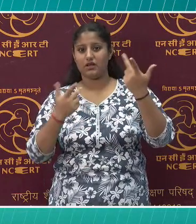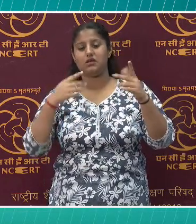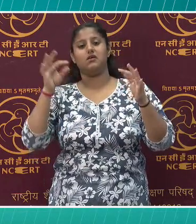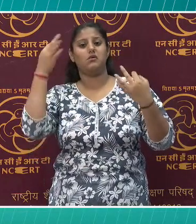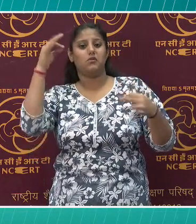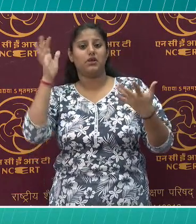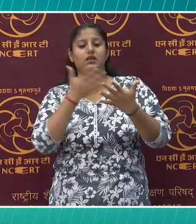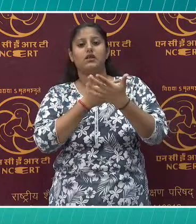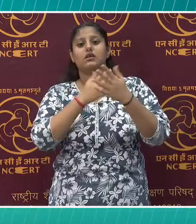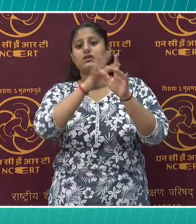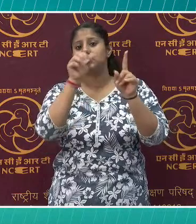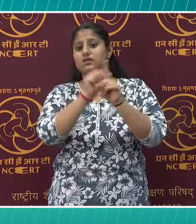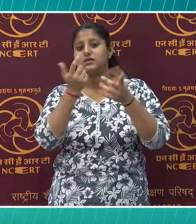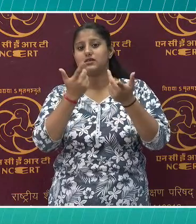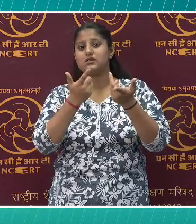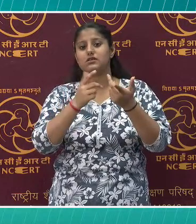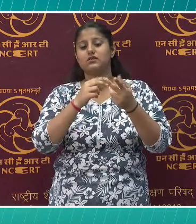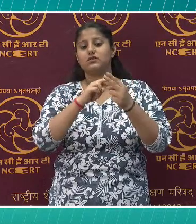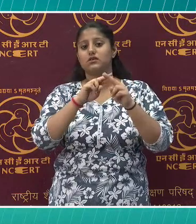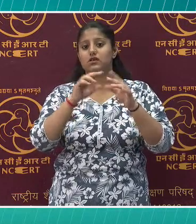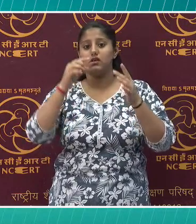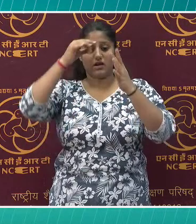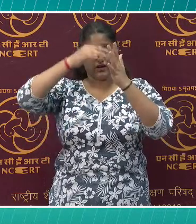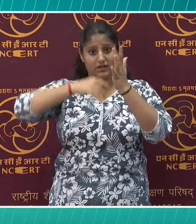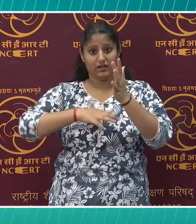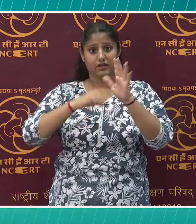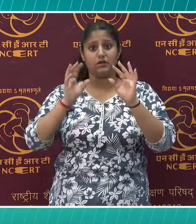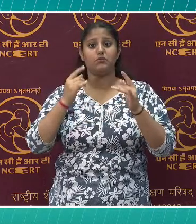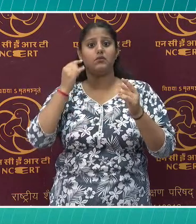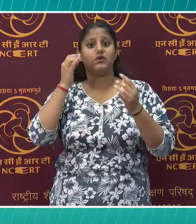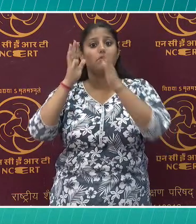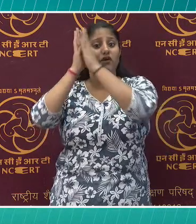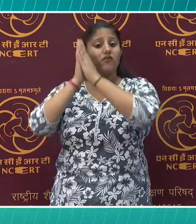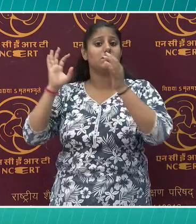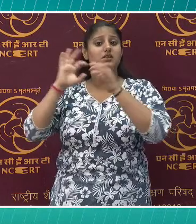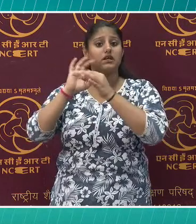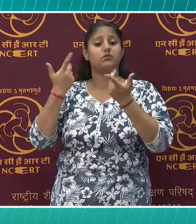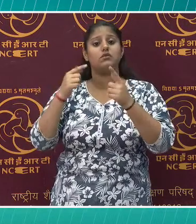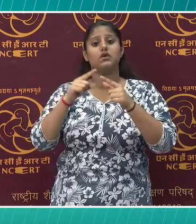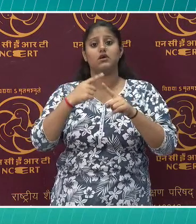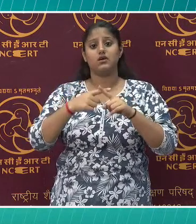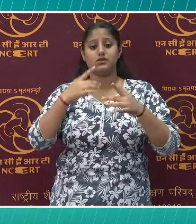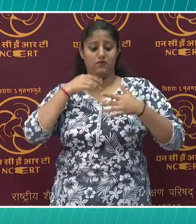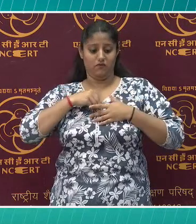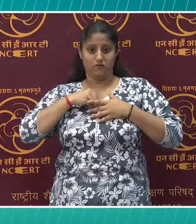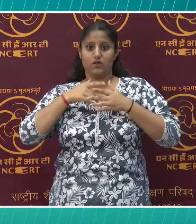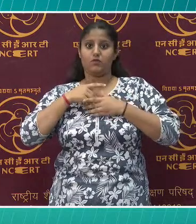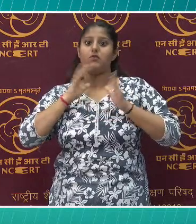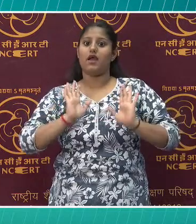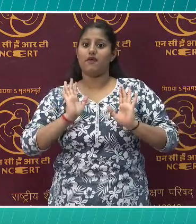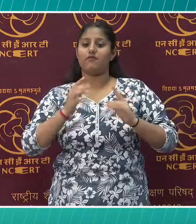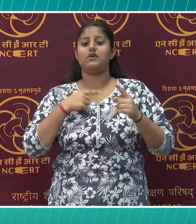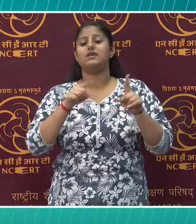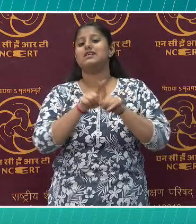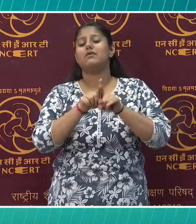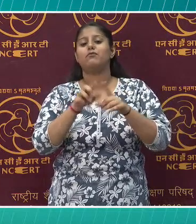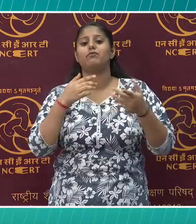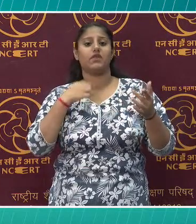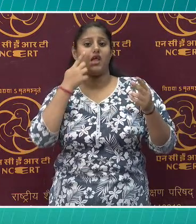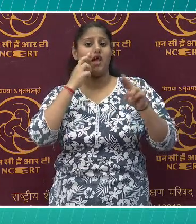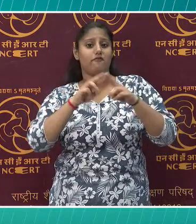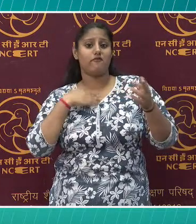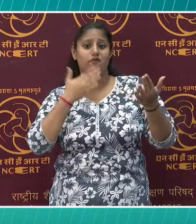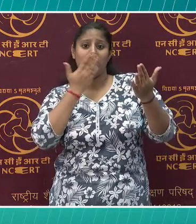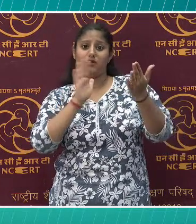a deep spiritual, and emotional experience through arts. जैसे हम संगीत गाते हैं, हाँ, हमने